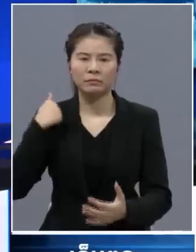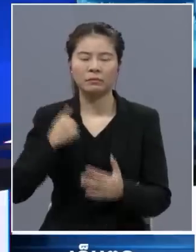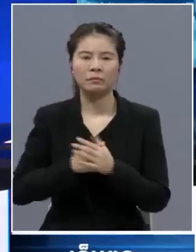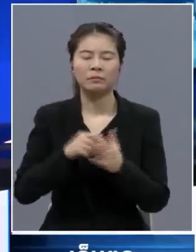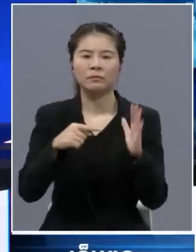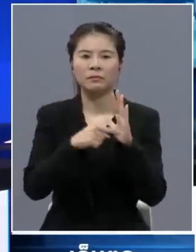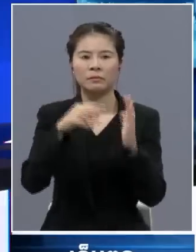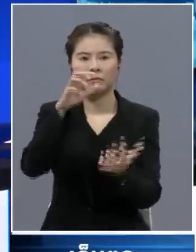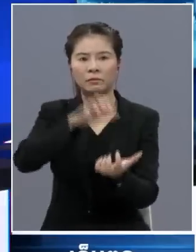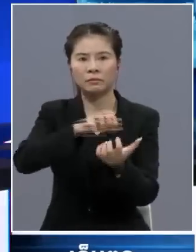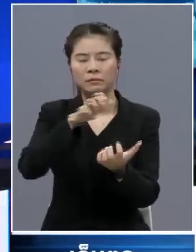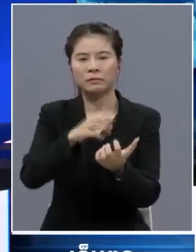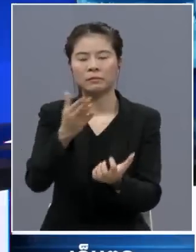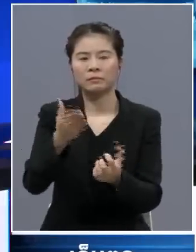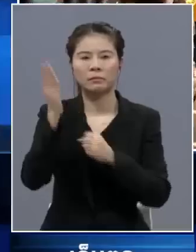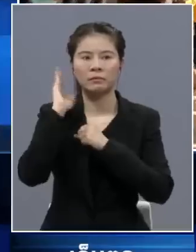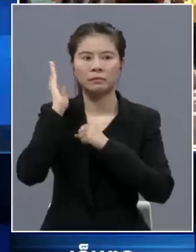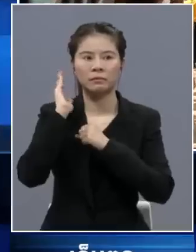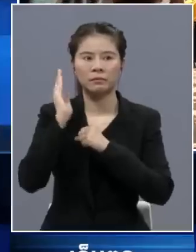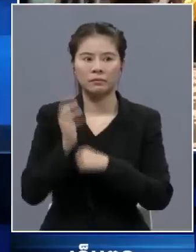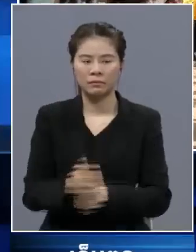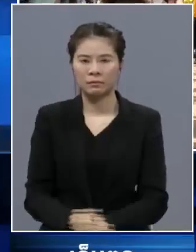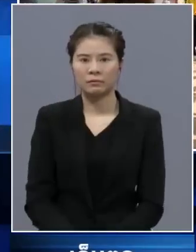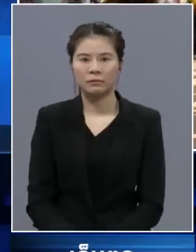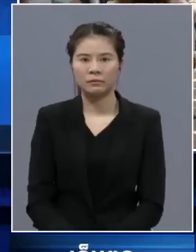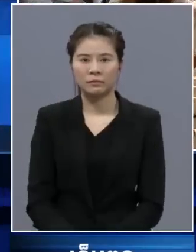อมกันนะครับกับคุณอิทธิพัฒน์ปิ่นละโรจน์รายงานสดเข้ามาครับ